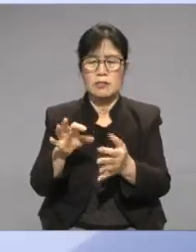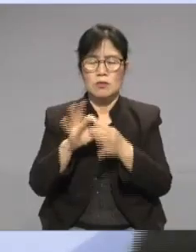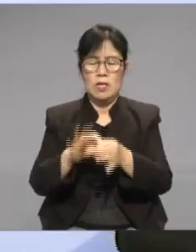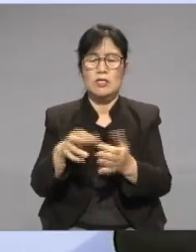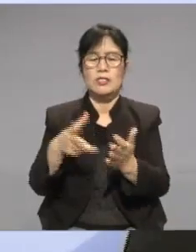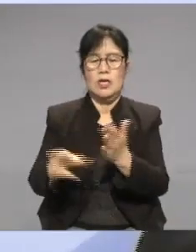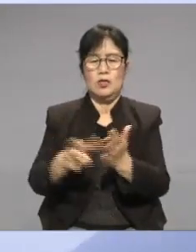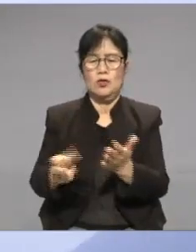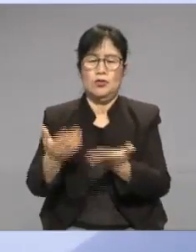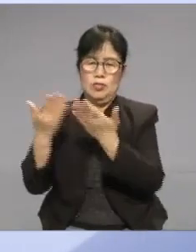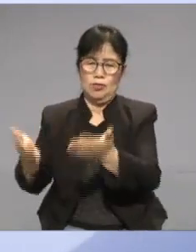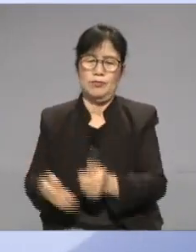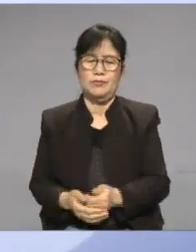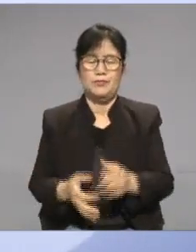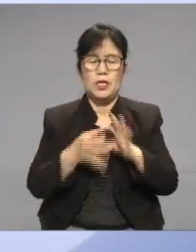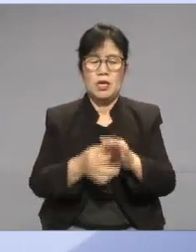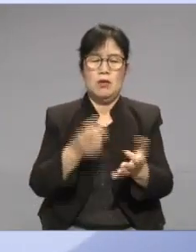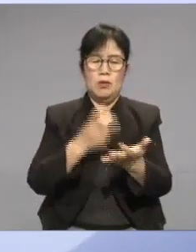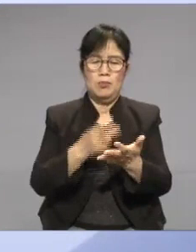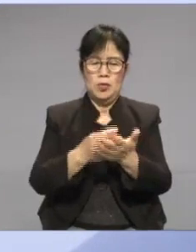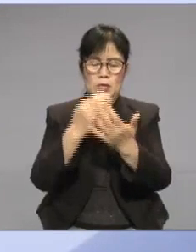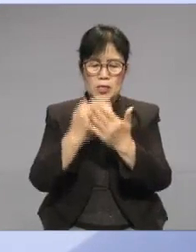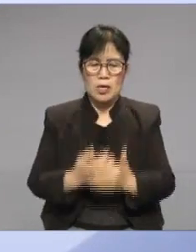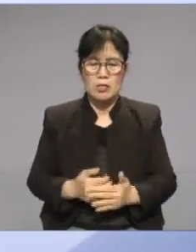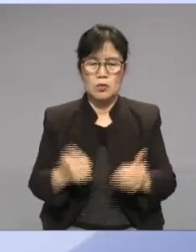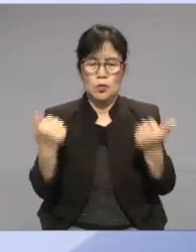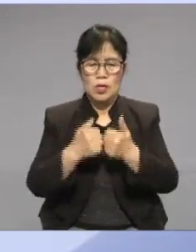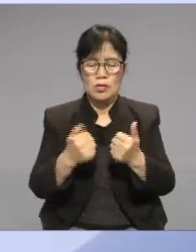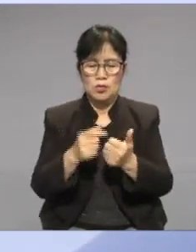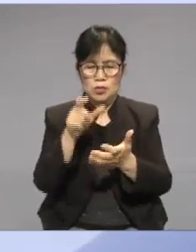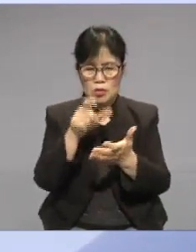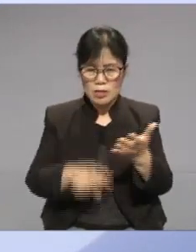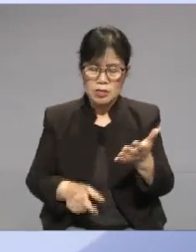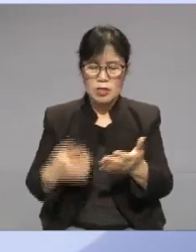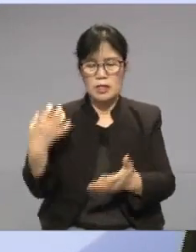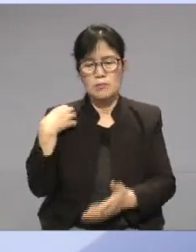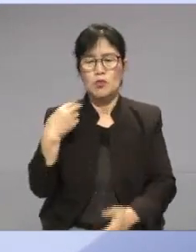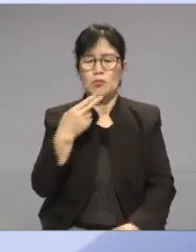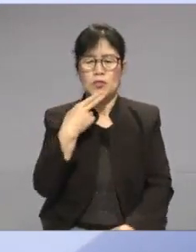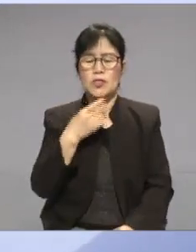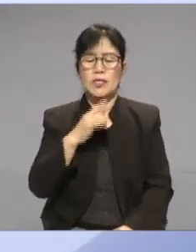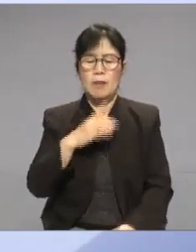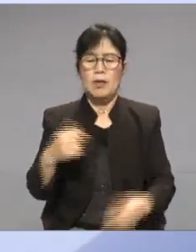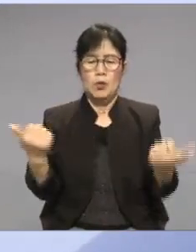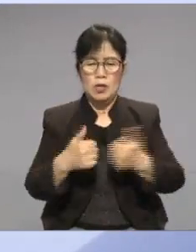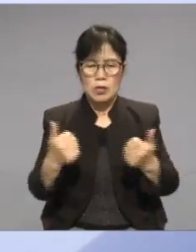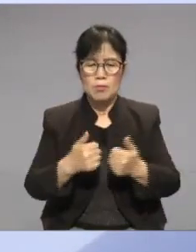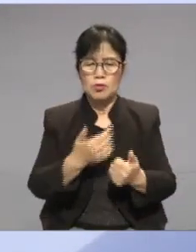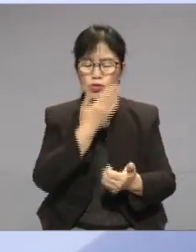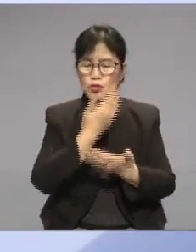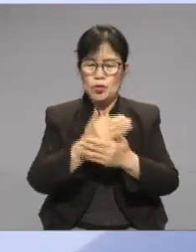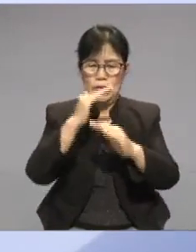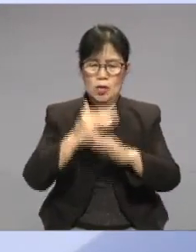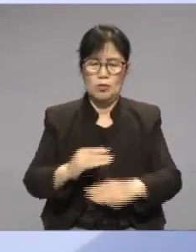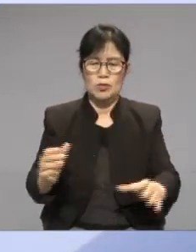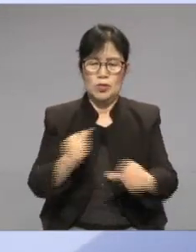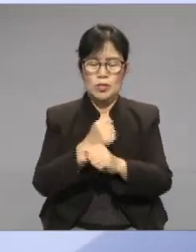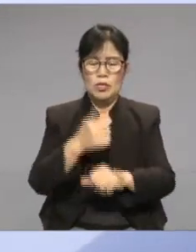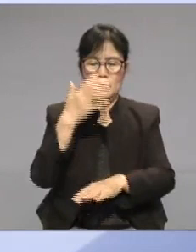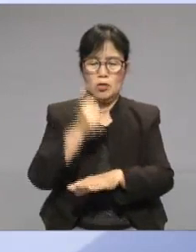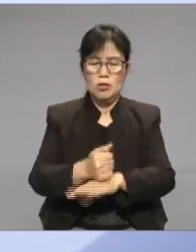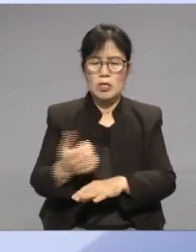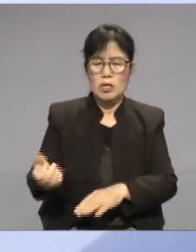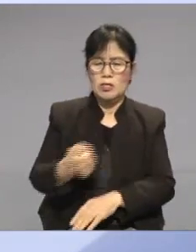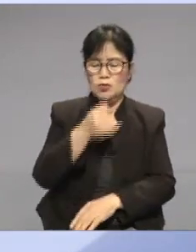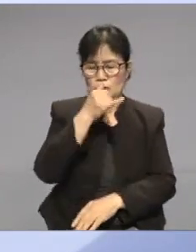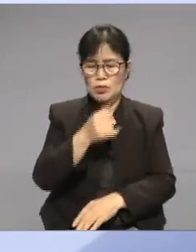관련 법령에 따른 회의록 작성 의무는 없습니다. 다만 회의를 하며 주요 내용을 정리한 회의 결과를